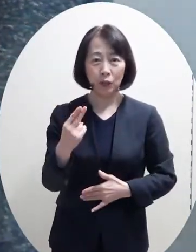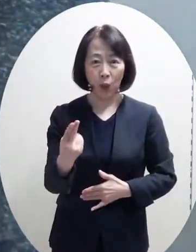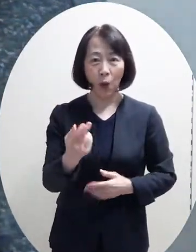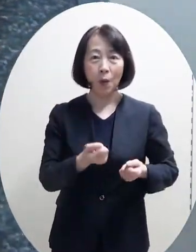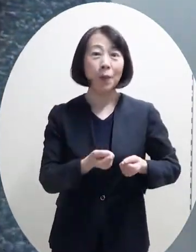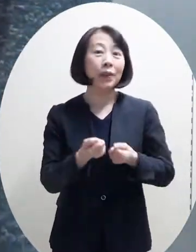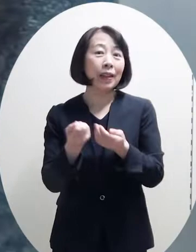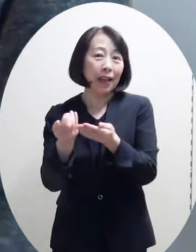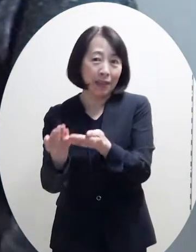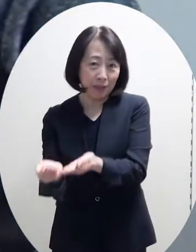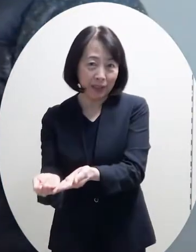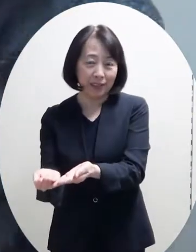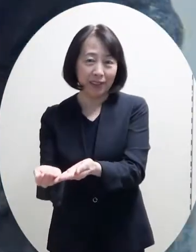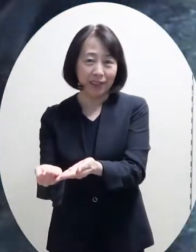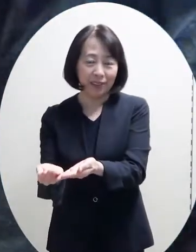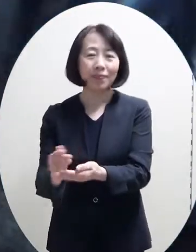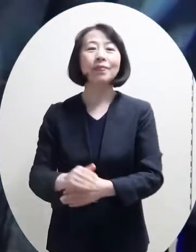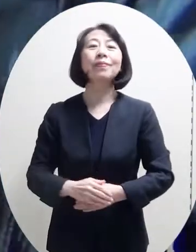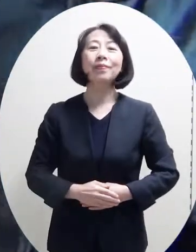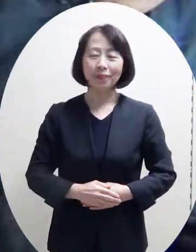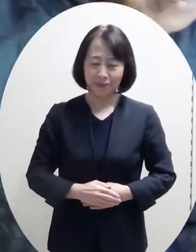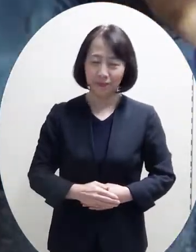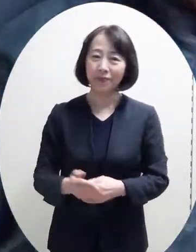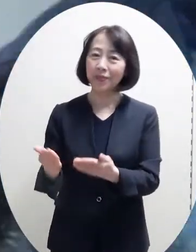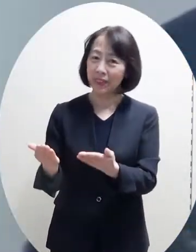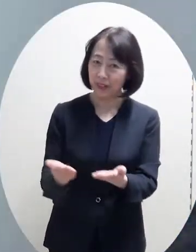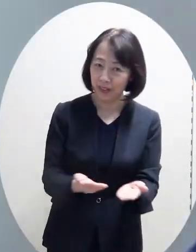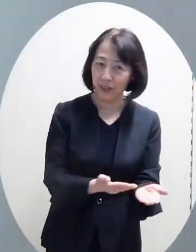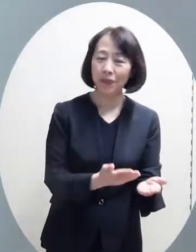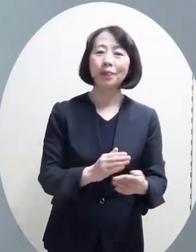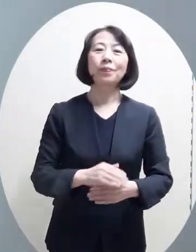よ。 あ、どうぞ。 お邪魔します。